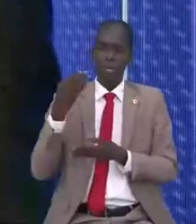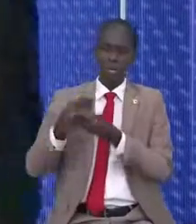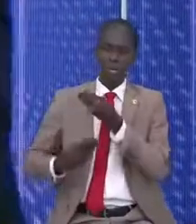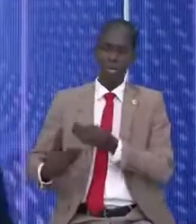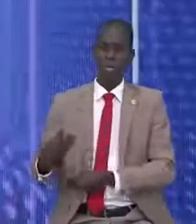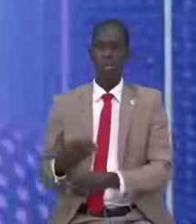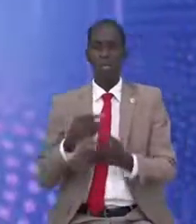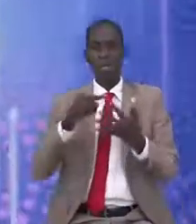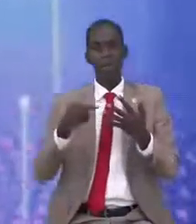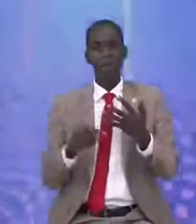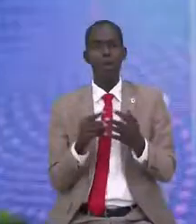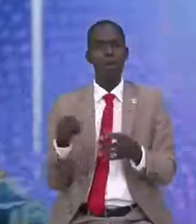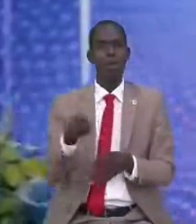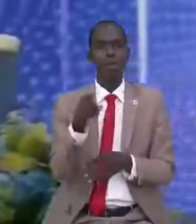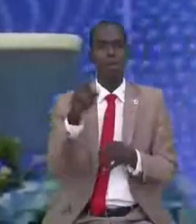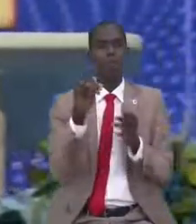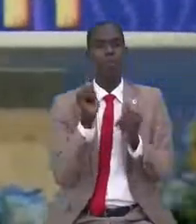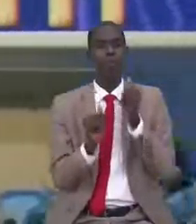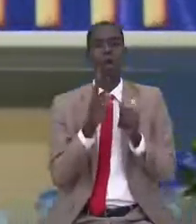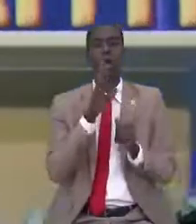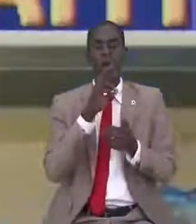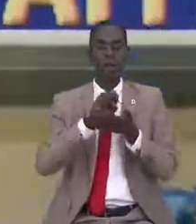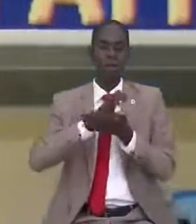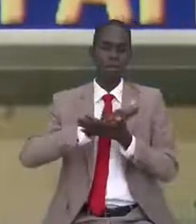tous les